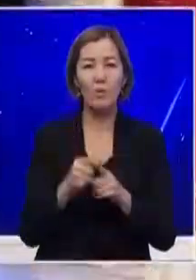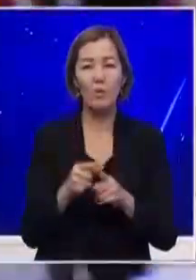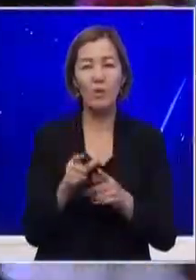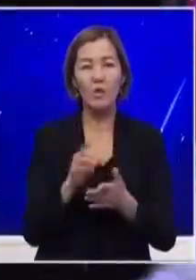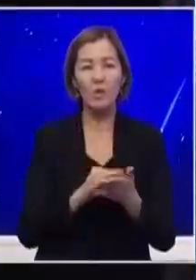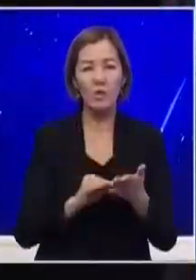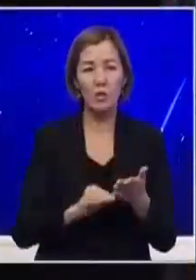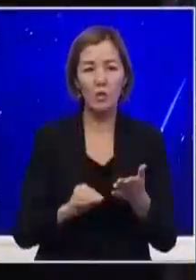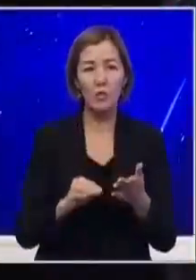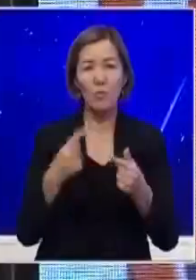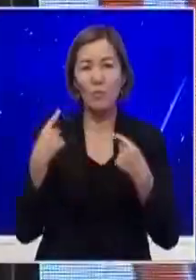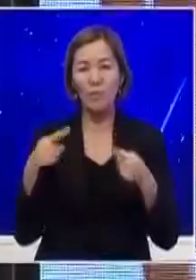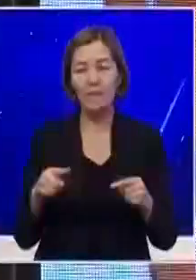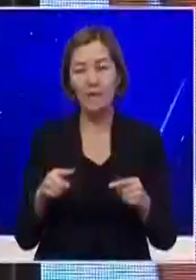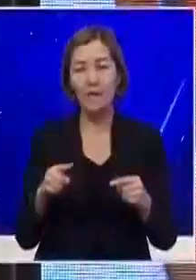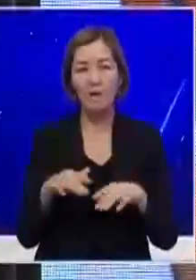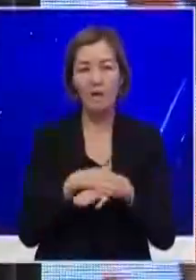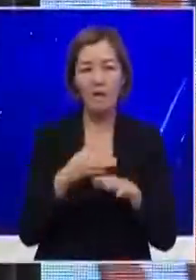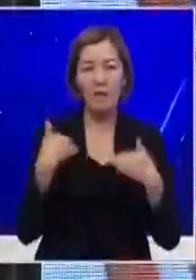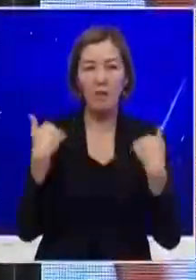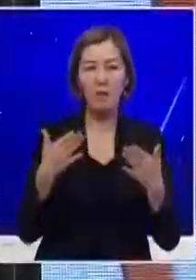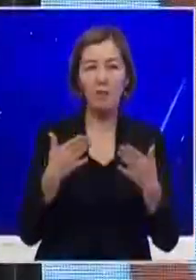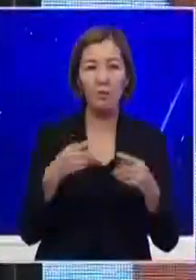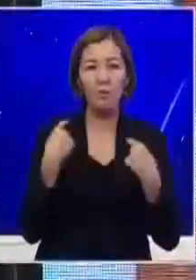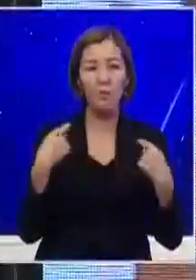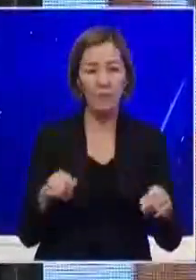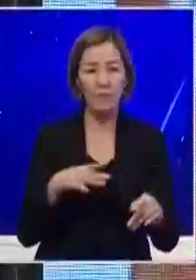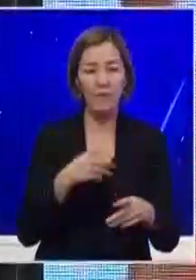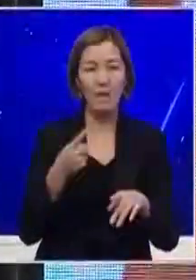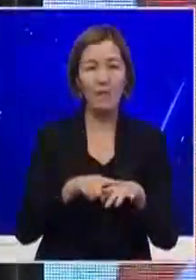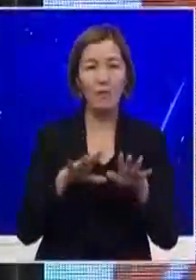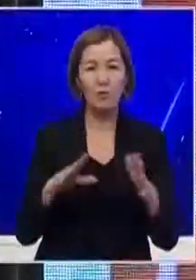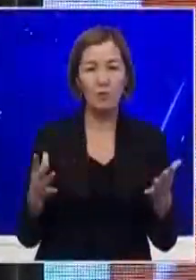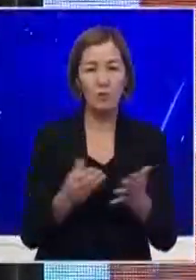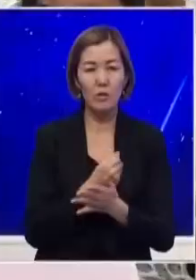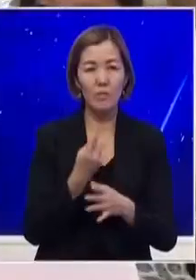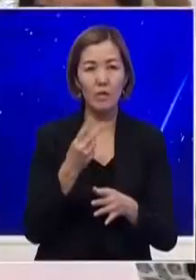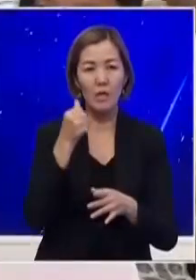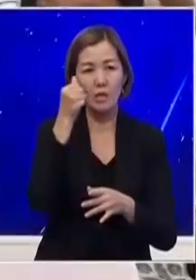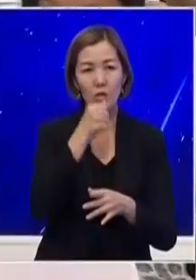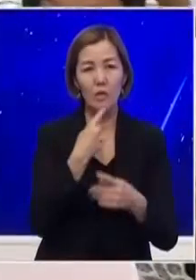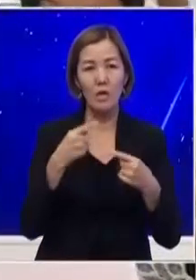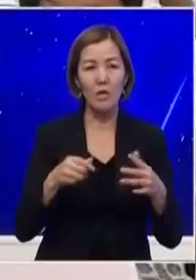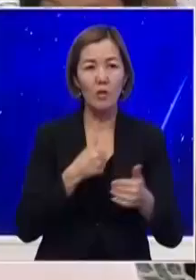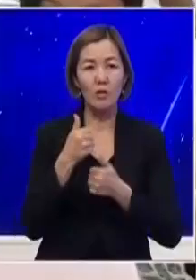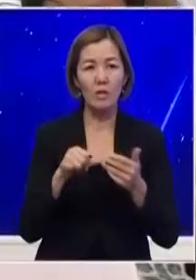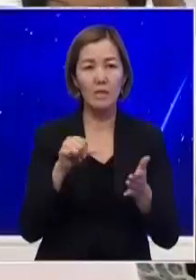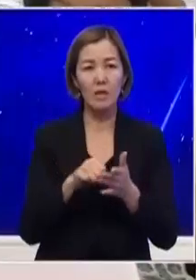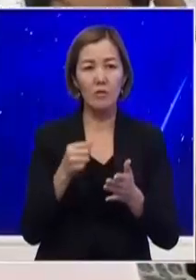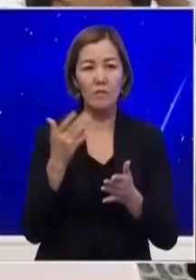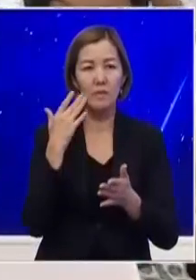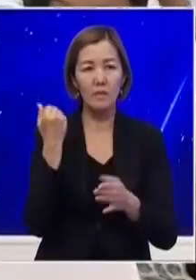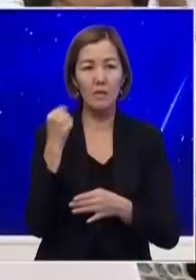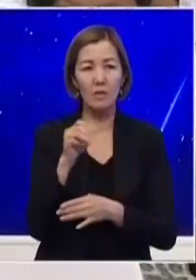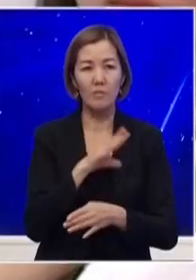оқырманға жеткізу бір бөлек. Осылай деген Данияр Болатхан бүгінгі жыр бәйгесінде бірінші орынды жеңіп алды. Екі жылдан бері түрлі жарысқа қатысып, жүлделі орындарға